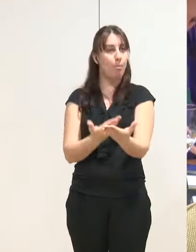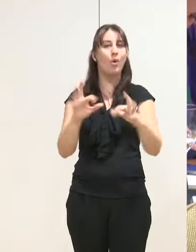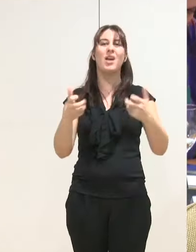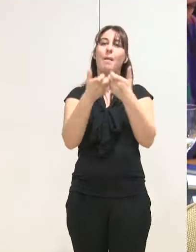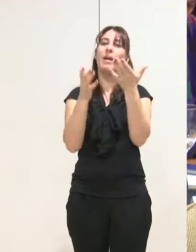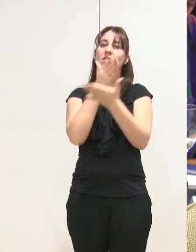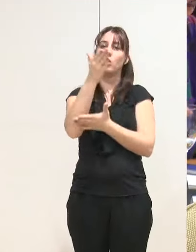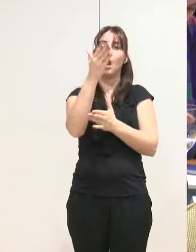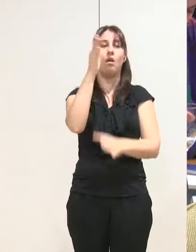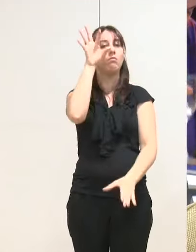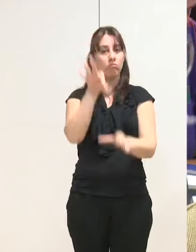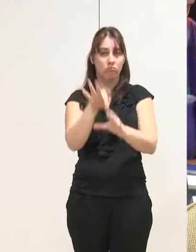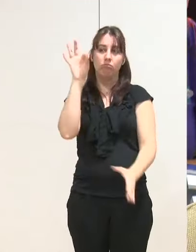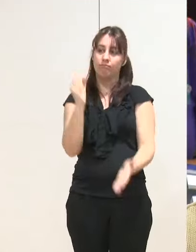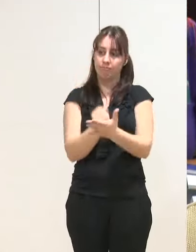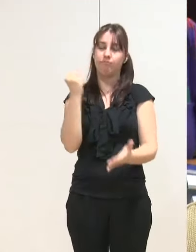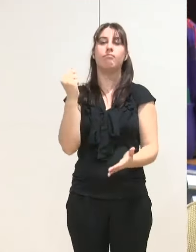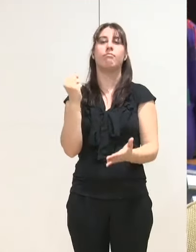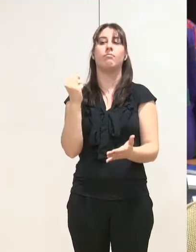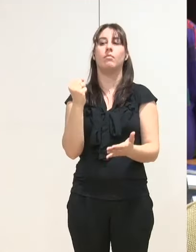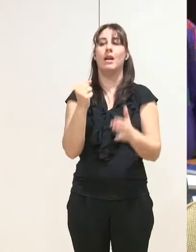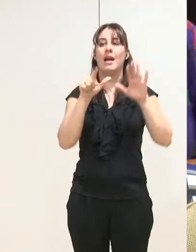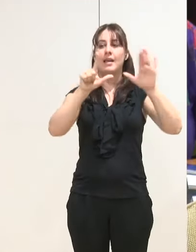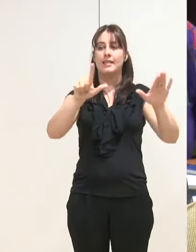prévisionnel définitif de travaux de